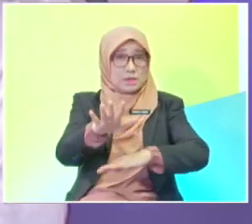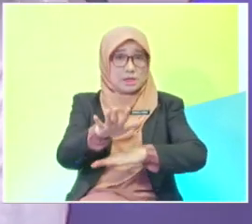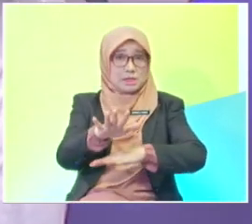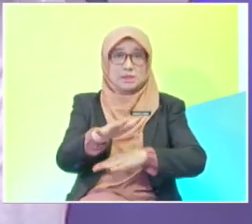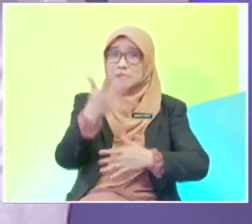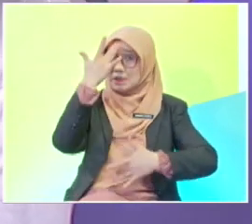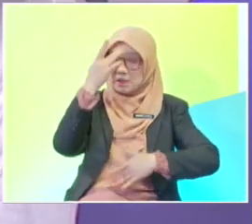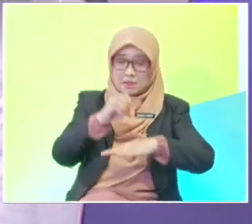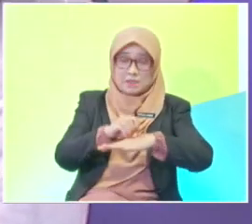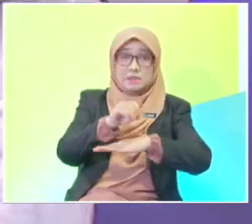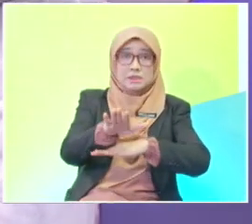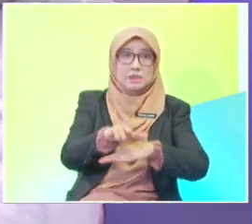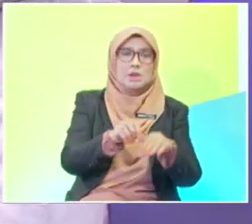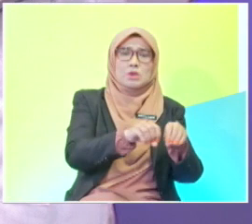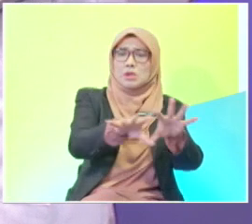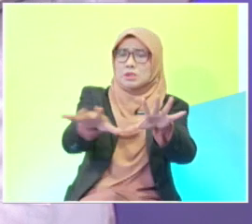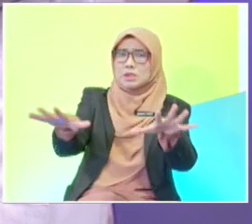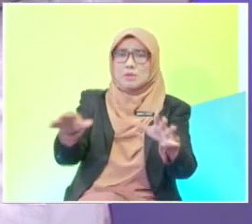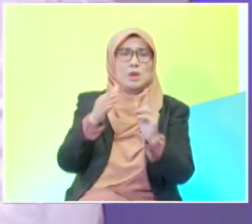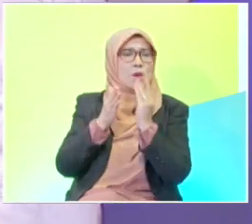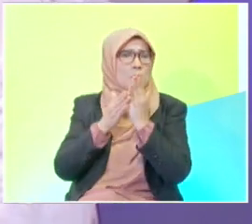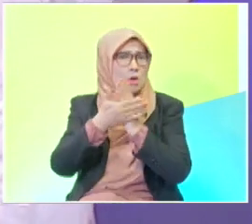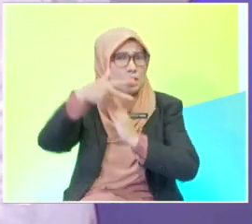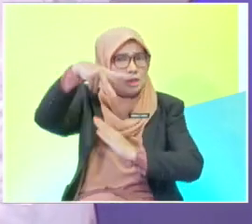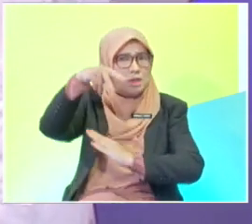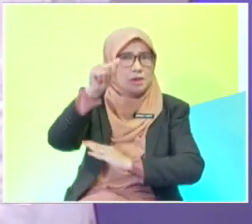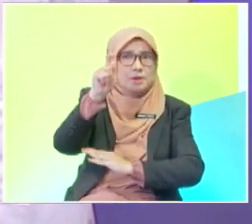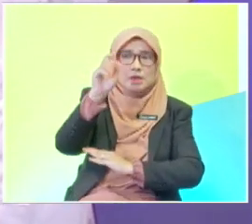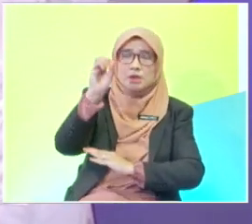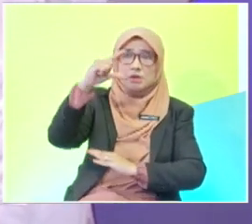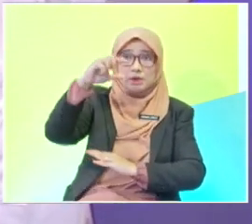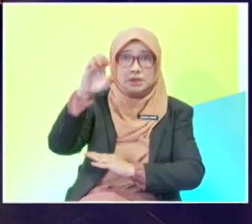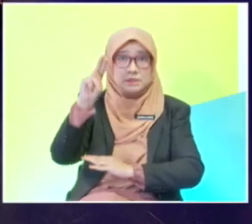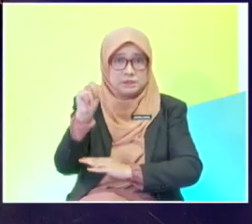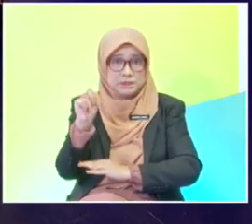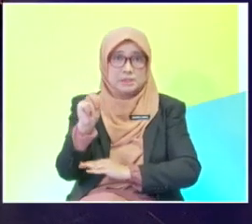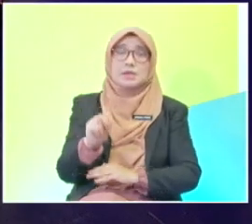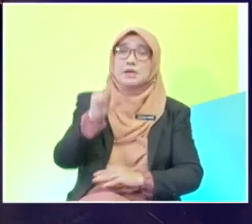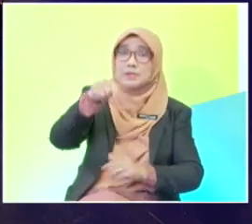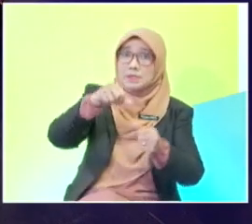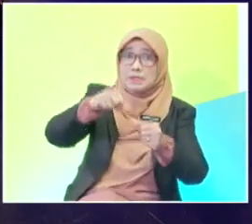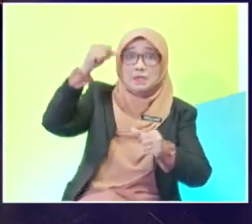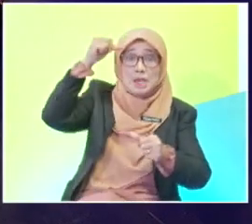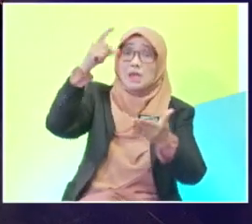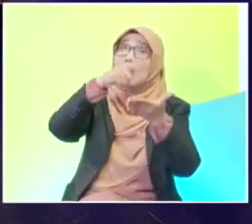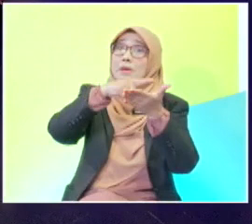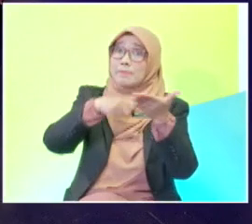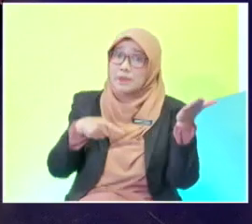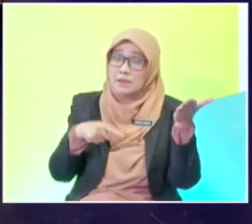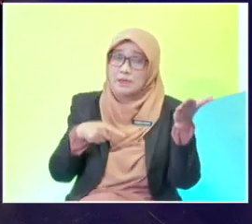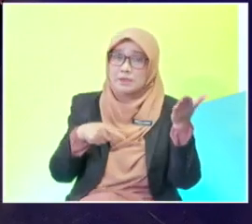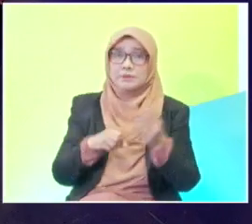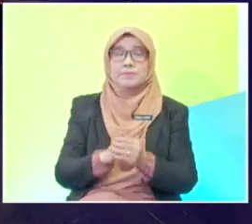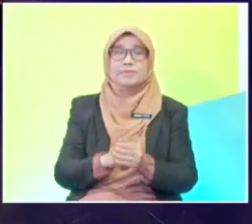Penyakit berjangkit sebenarnya disebarkan oleh patogen. Okey, dekat sini saya nak Hanif betul-betul ingat apakah itu patogen. Okey, patogen ialah